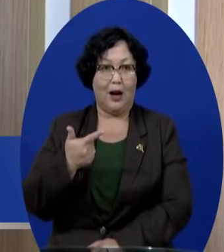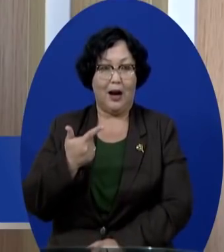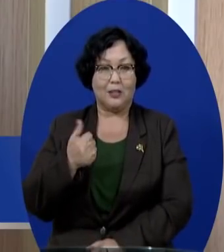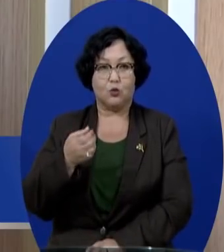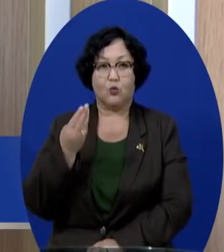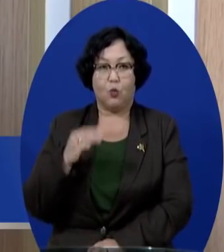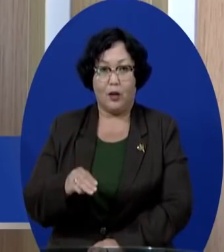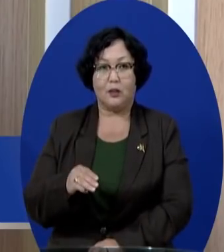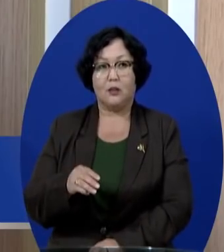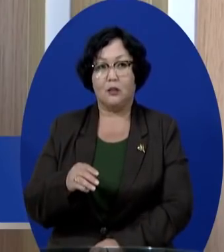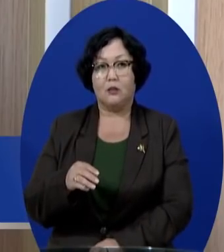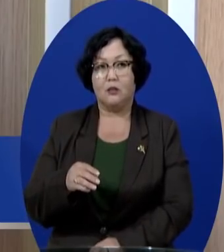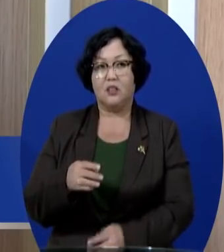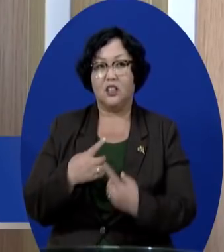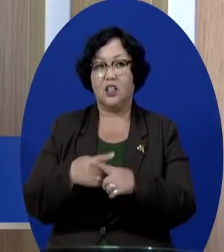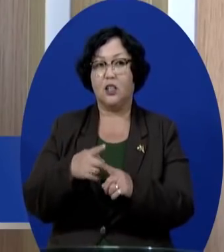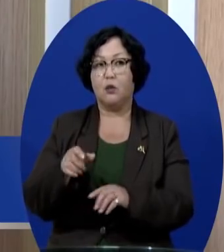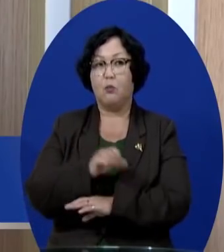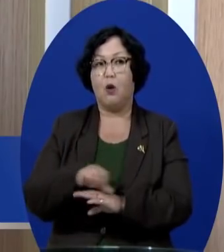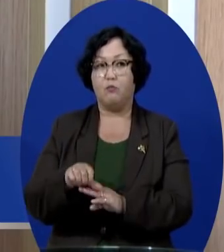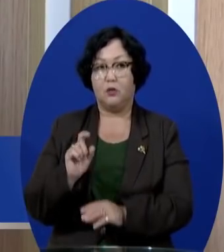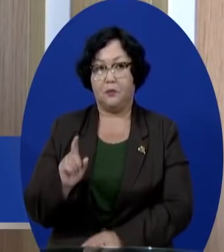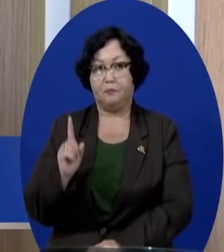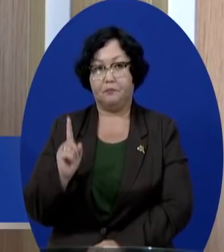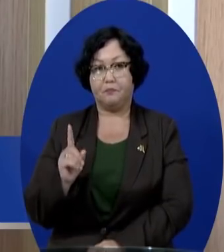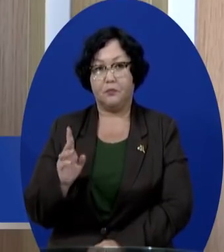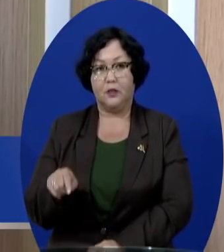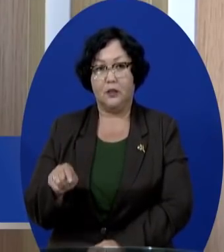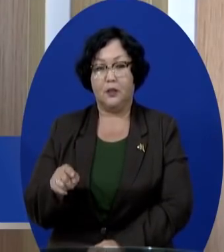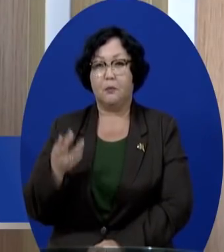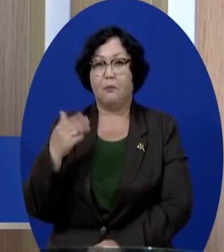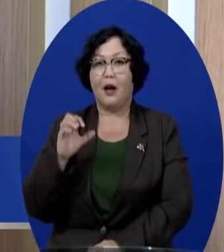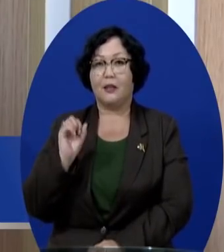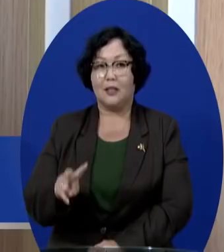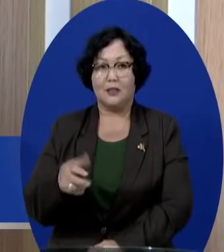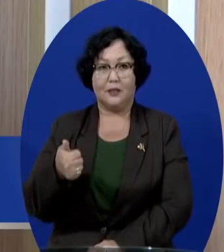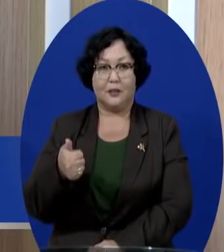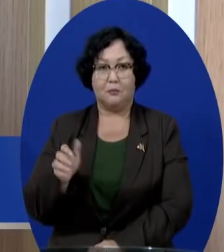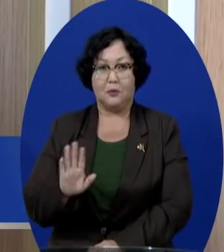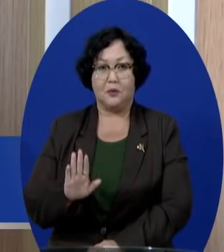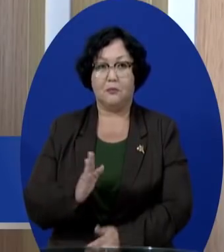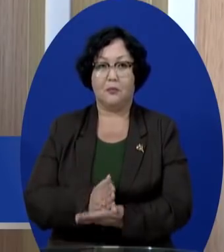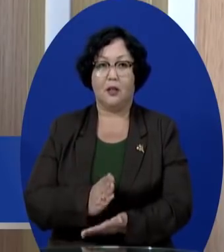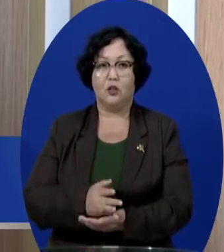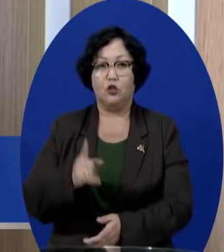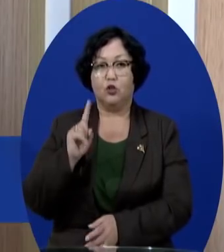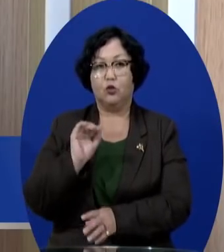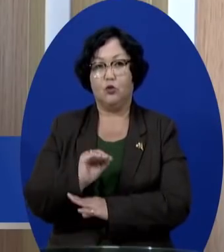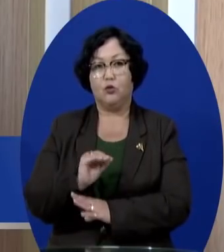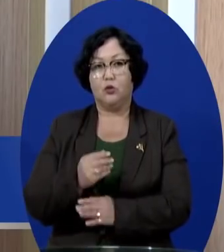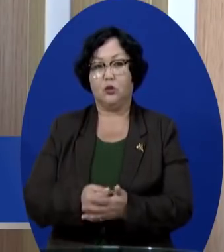хилийн бомбт байна. За гашуун сухаатын хилийн бомбтын нөхцөл байдал бол сайнгүй байгаа. Ер нь бол өдөрт дээдл